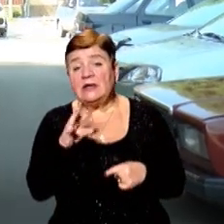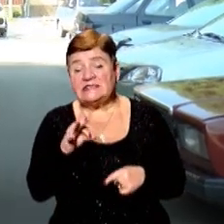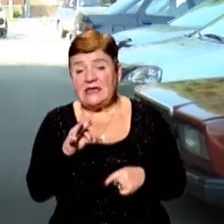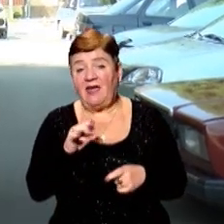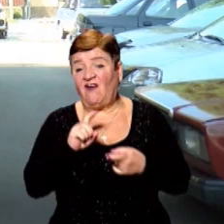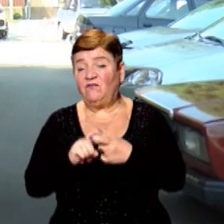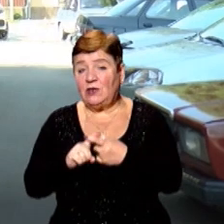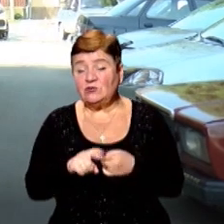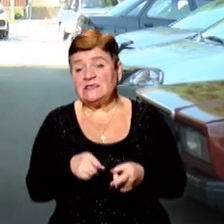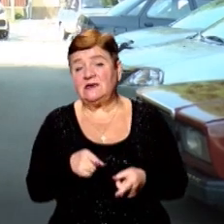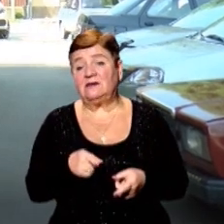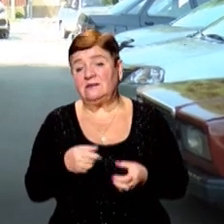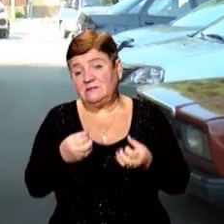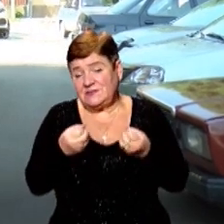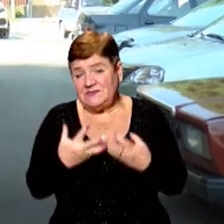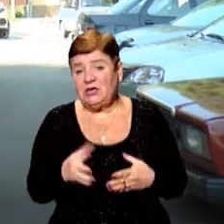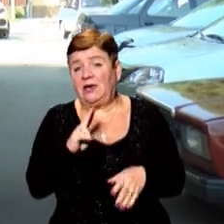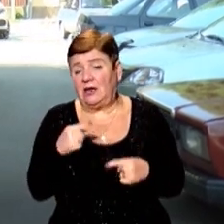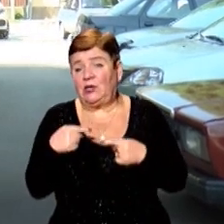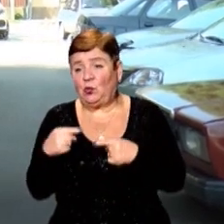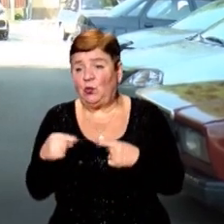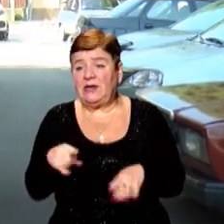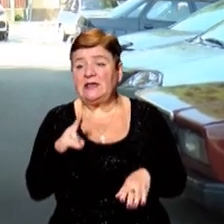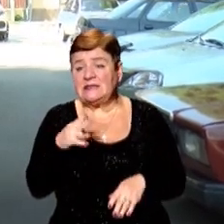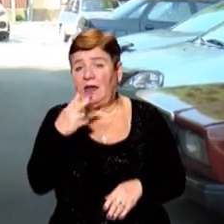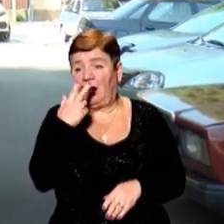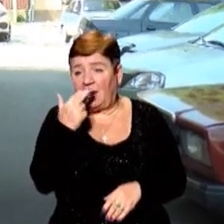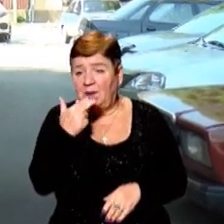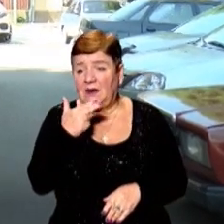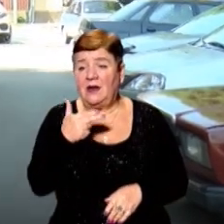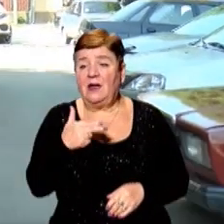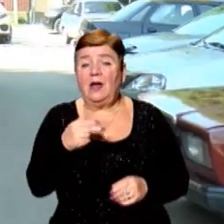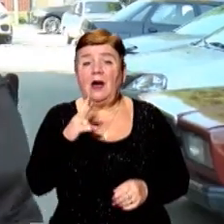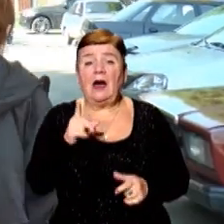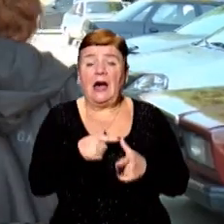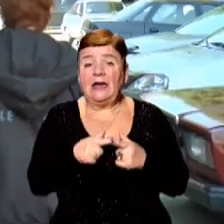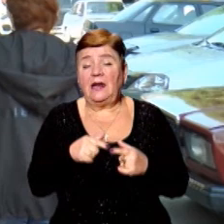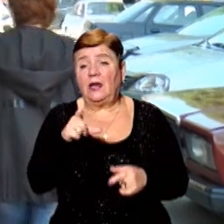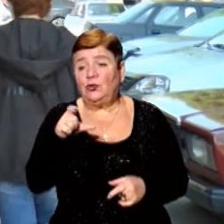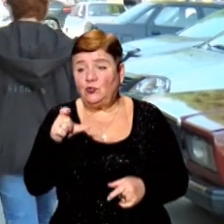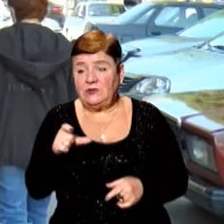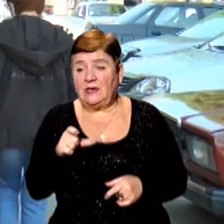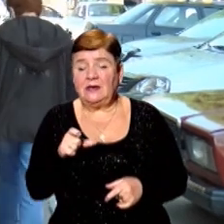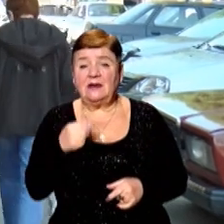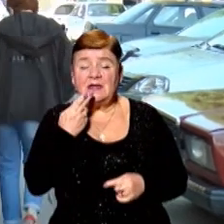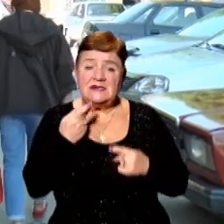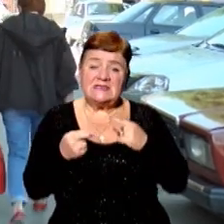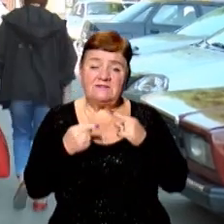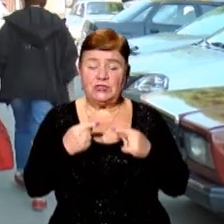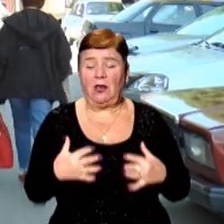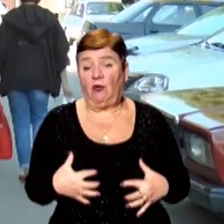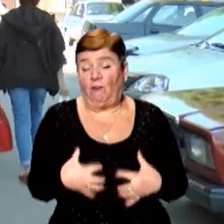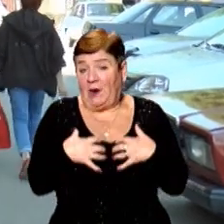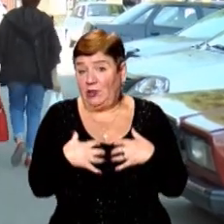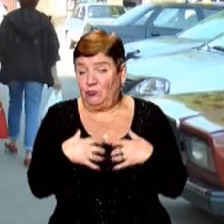вірус, звичайний, як грип, можливо, один з подобних грипів, штампів. Але люди завжди хворіли, і в паніку впадати